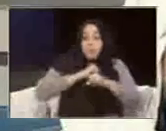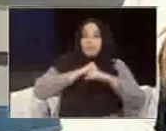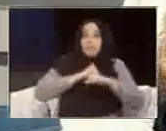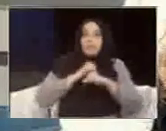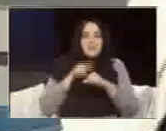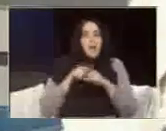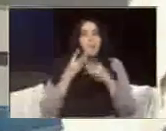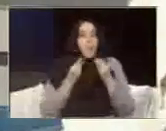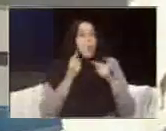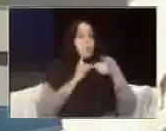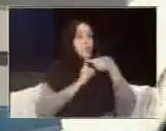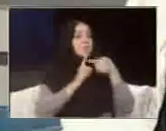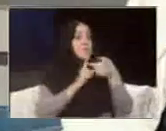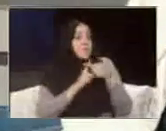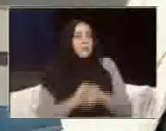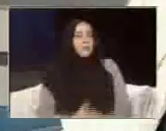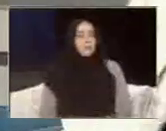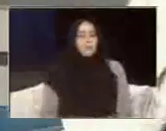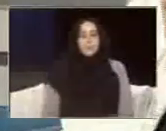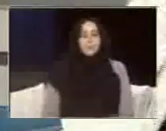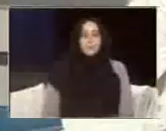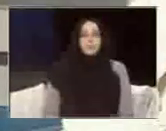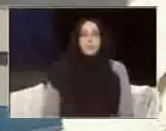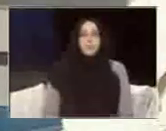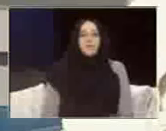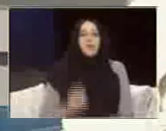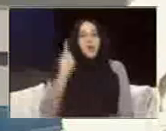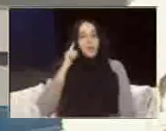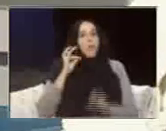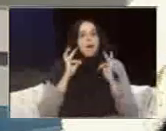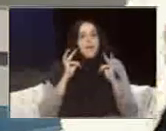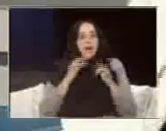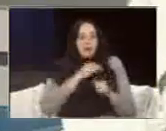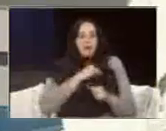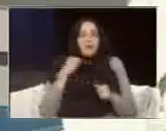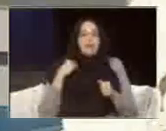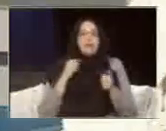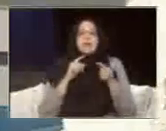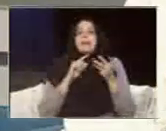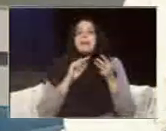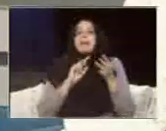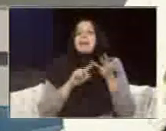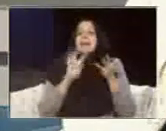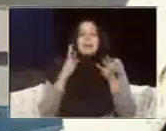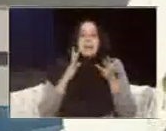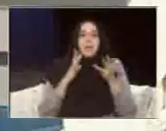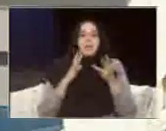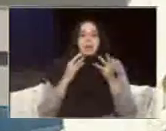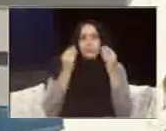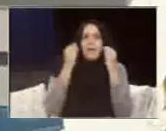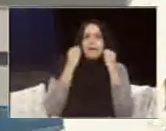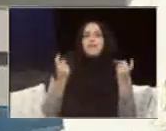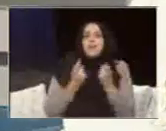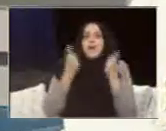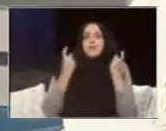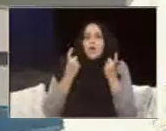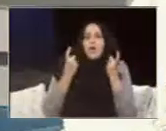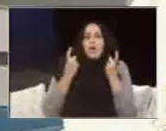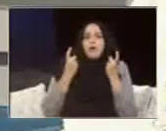أيضا إيجابيات كثيرة. أكتفي بهذا بالنسبة للتربية الجسدية. أعود للتربية العقلية. فإذا كان